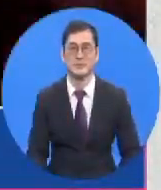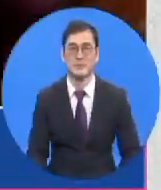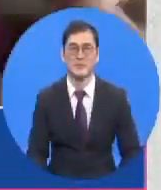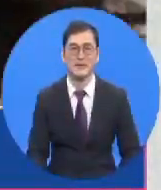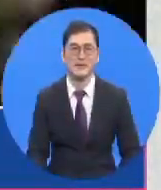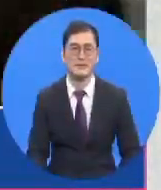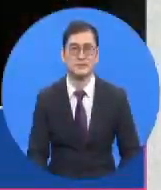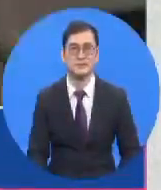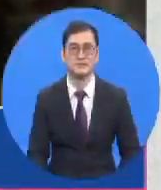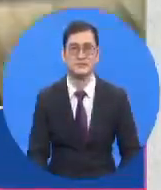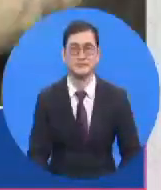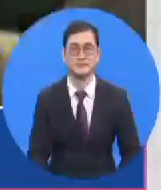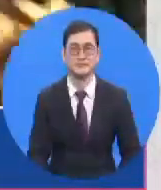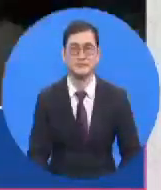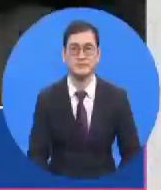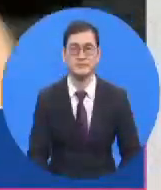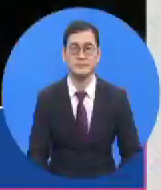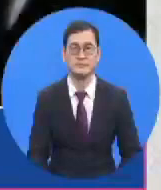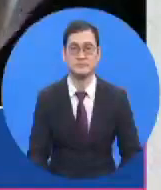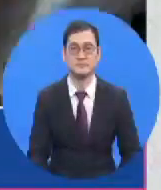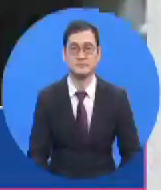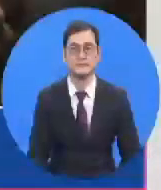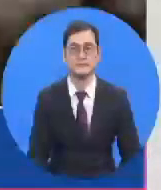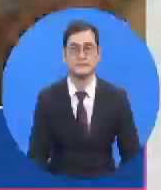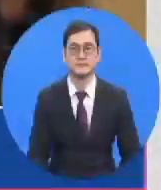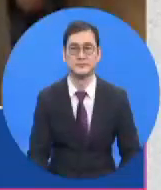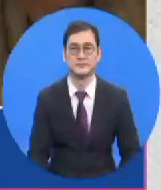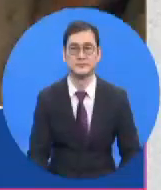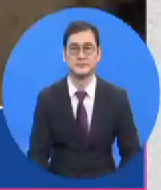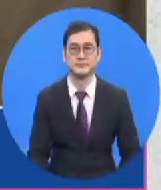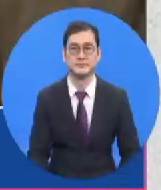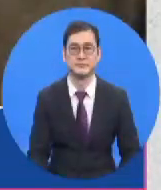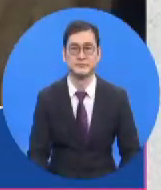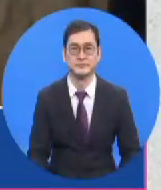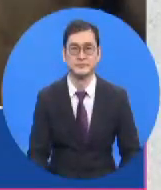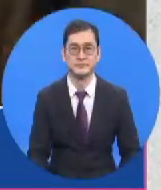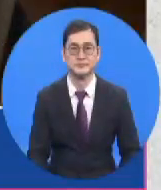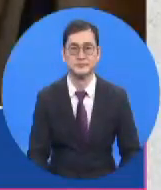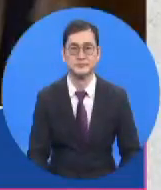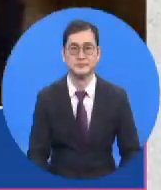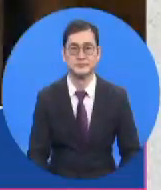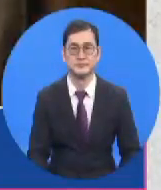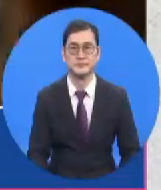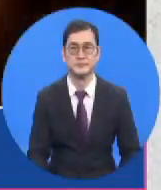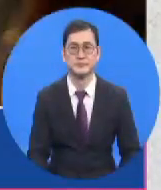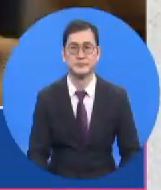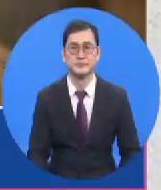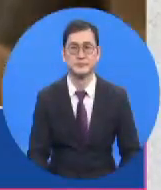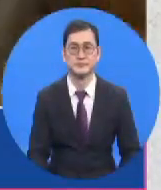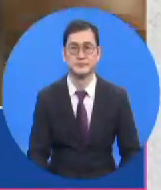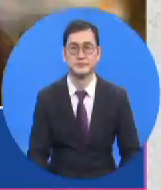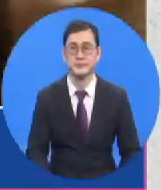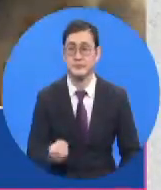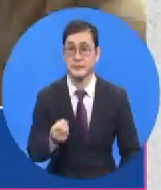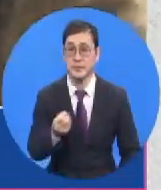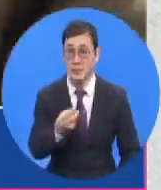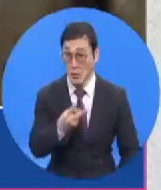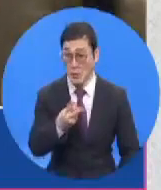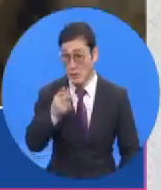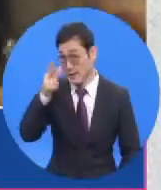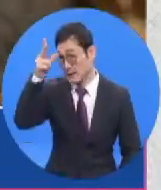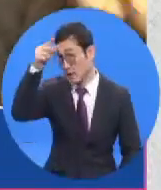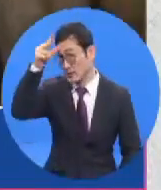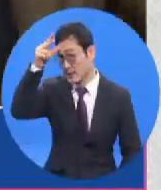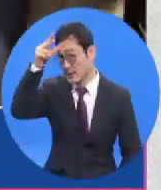생각이 우선은 들어요. 거기다가 우리가 그래프로 봤습니다만은 당시 경찰도